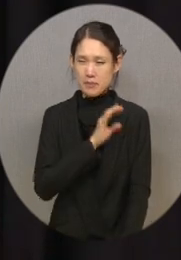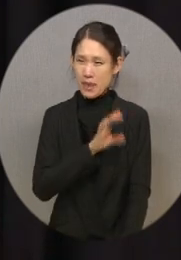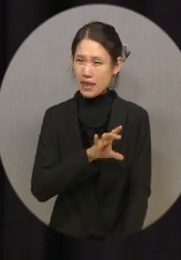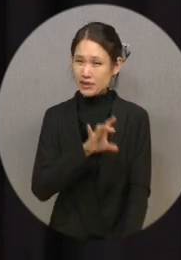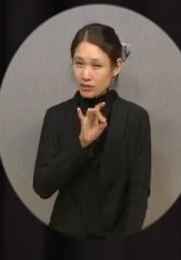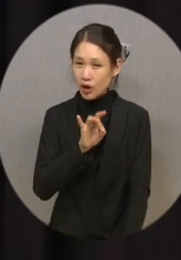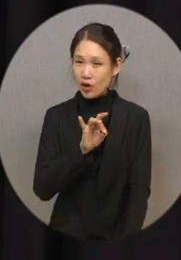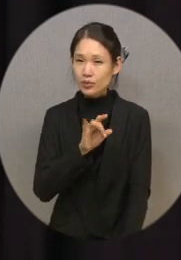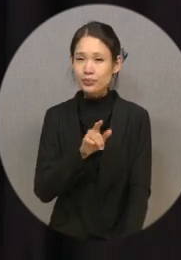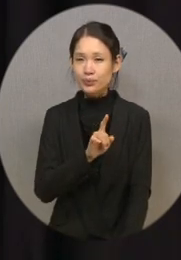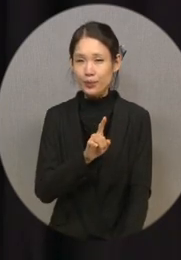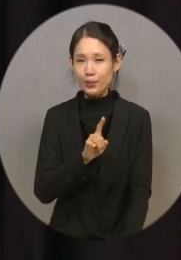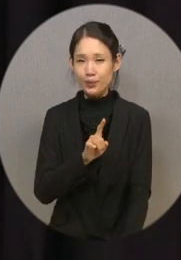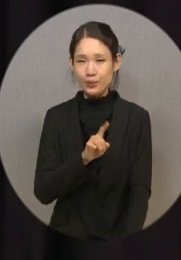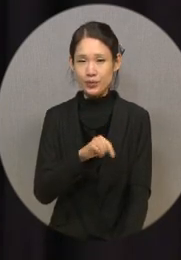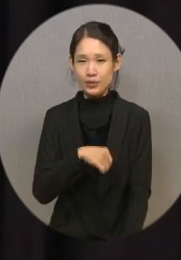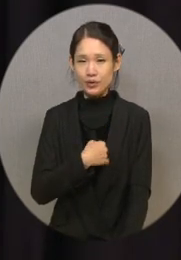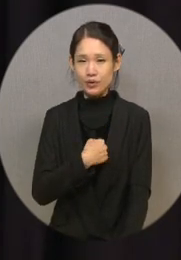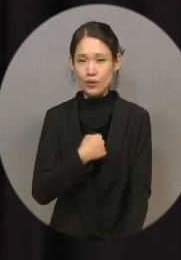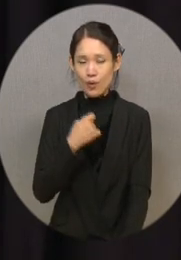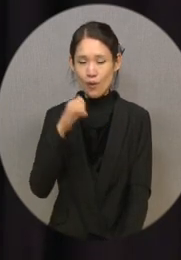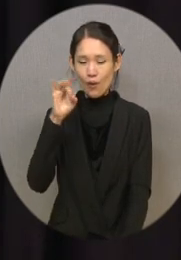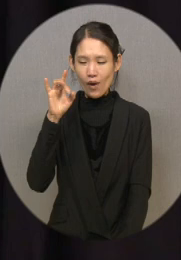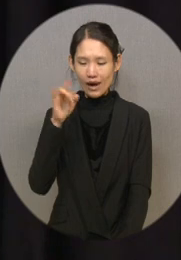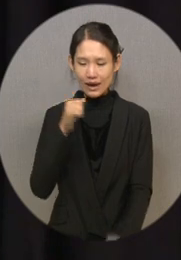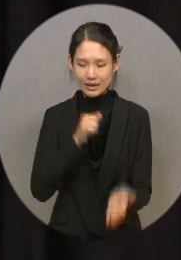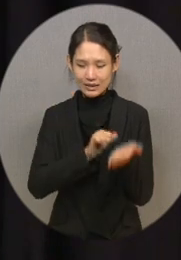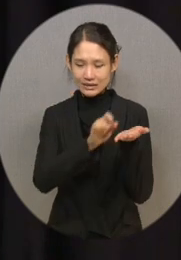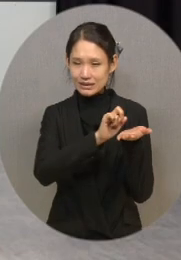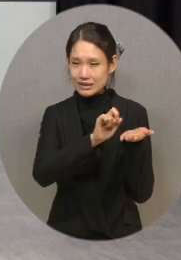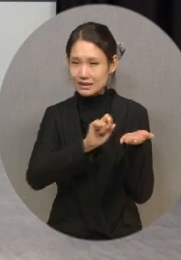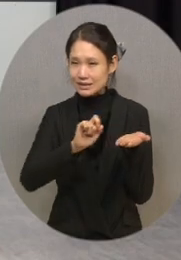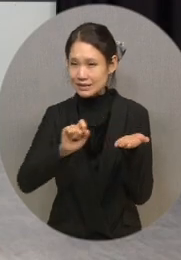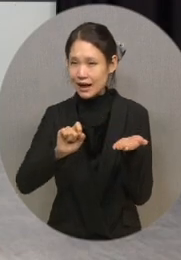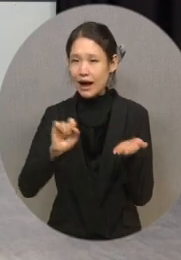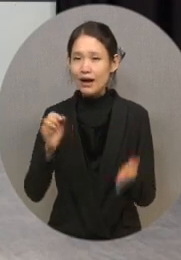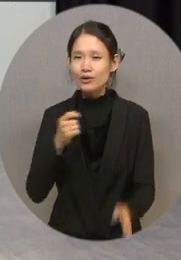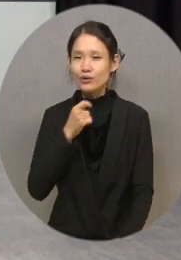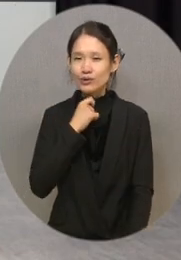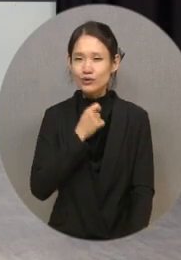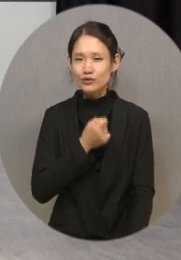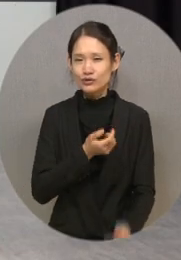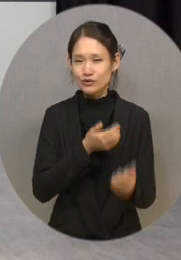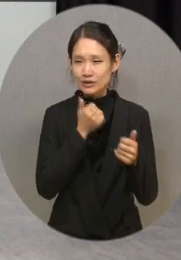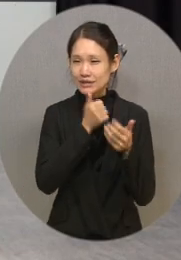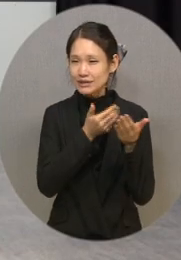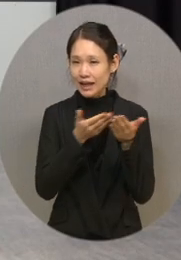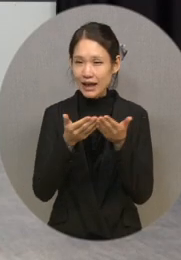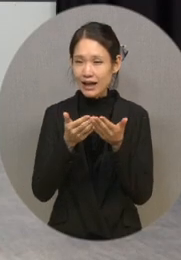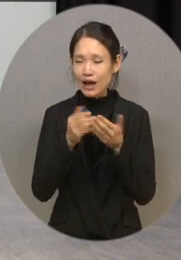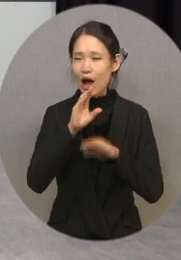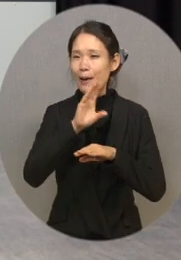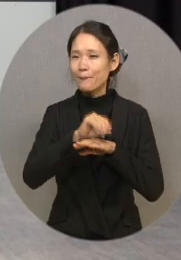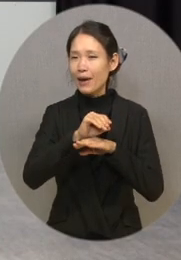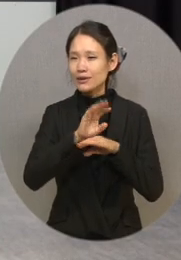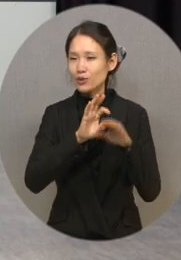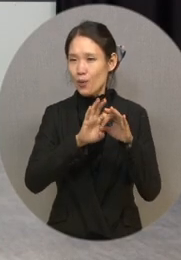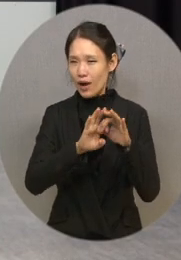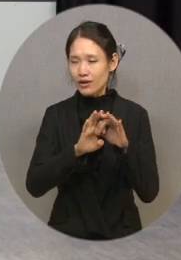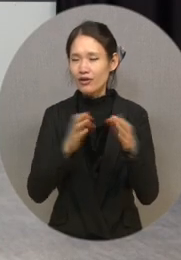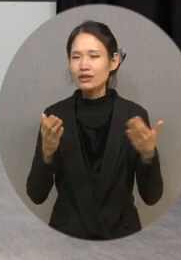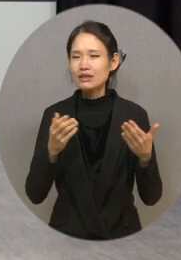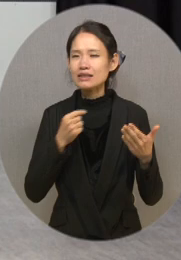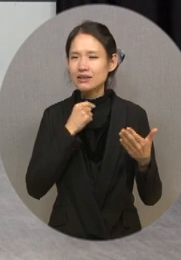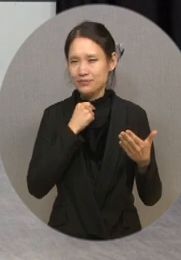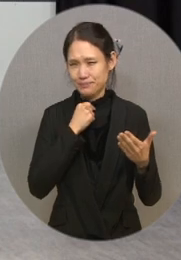그 저는 기자가 돼가지고 우리 고모님처럼 방송계나 언론계에서 일하고 싶었어요.